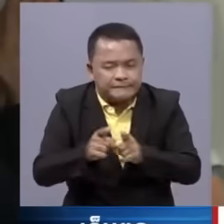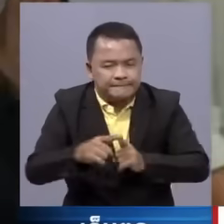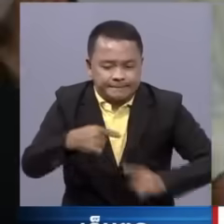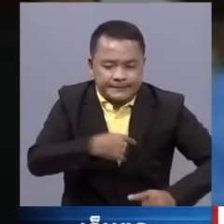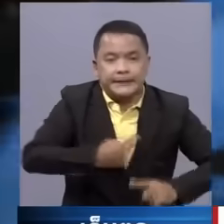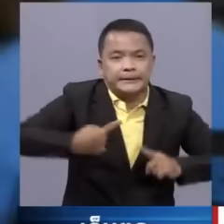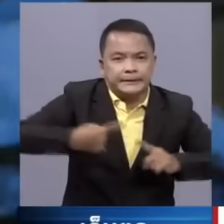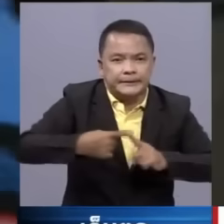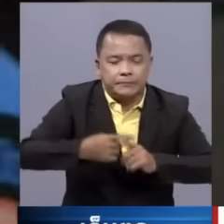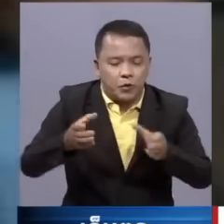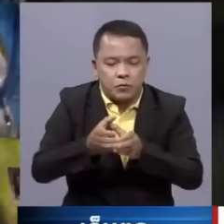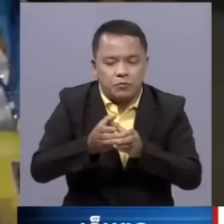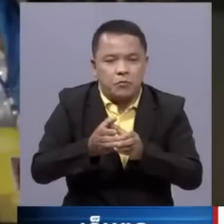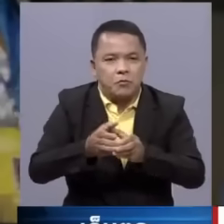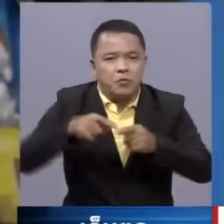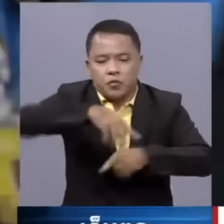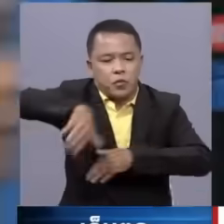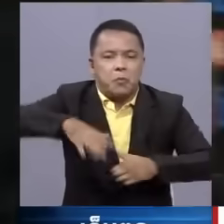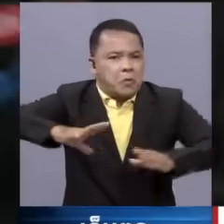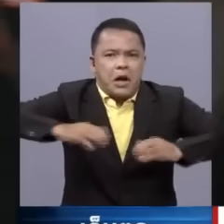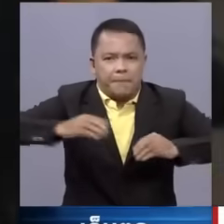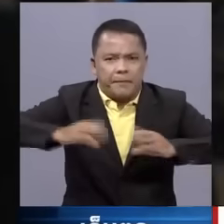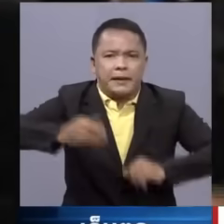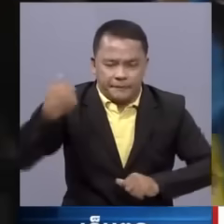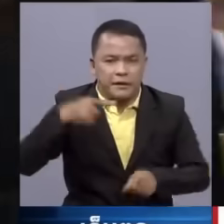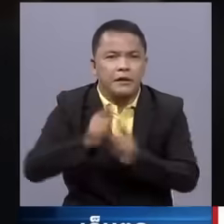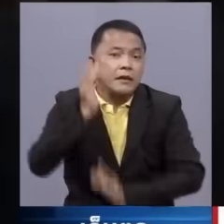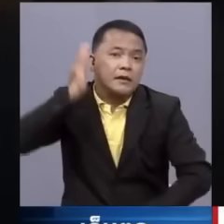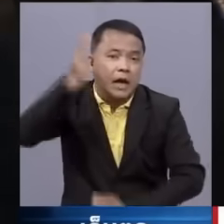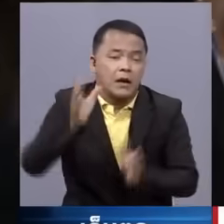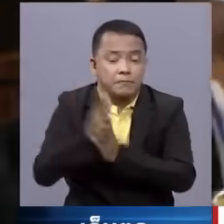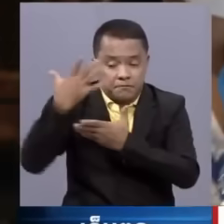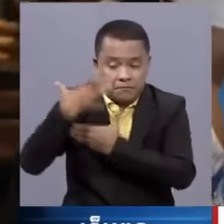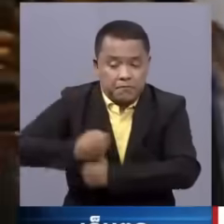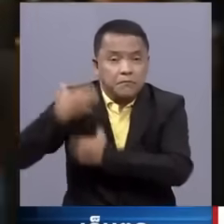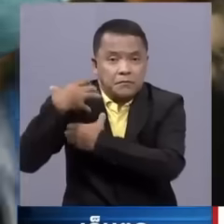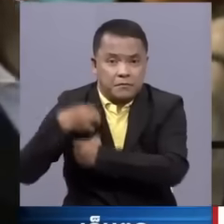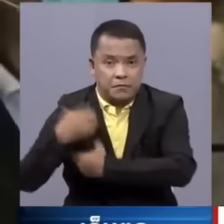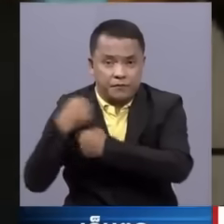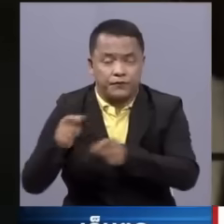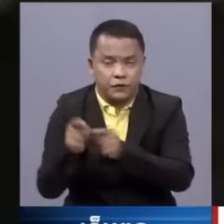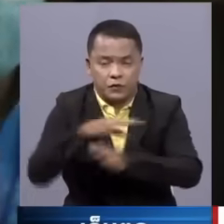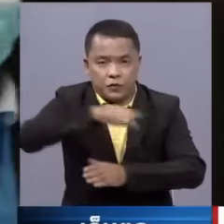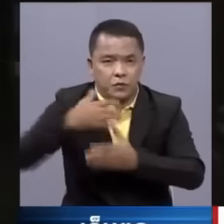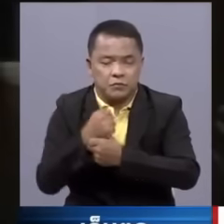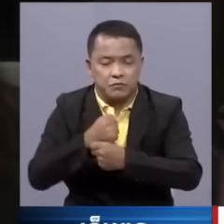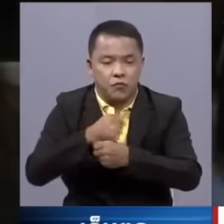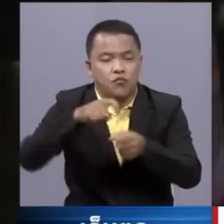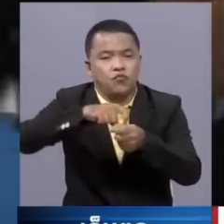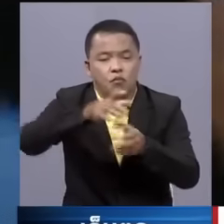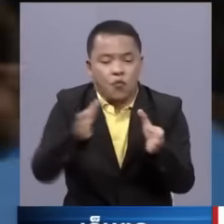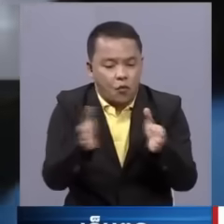อาจจะยิ่งเสียมวลชนไปอีกแล้วท้ายที่สุดนะครับความเคลื่อนไหวของประชาธิปัตย์ตอนนี้เนี่ยที่สอบแววว่าตกขบวน